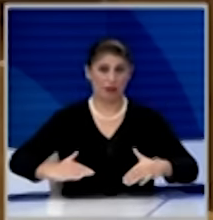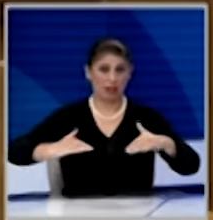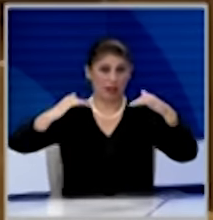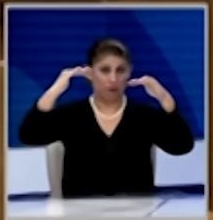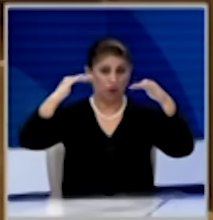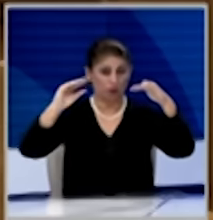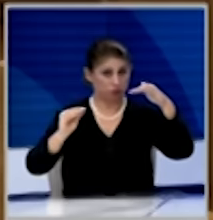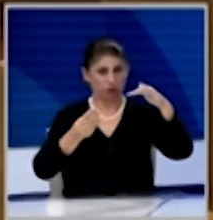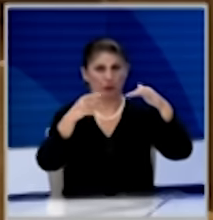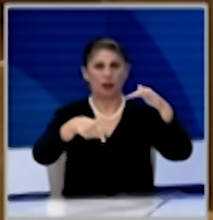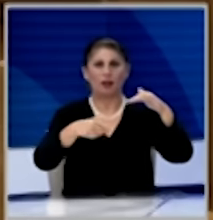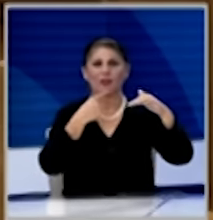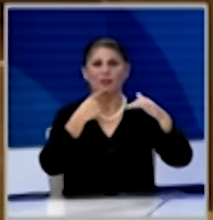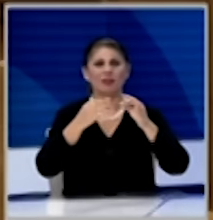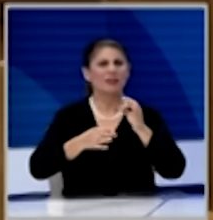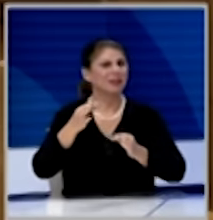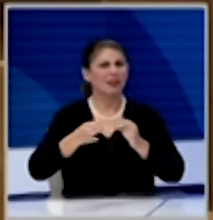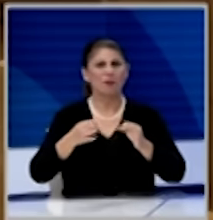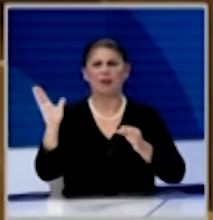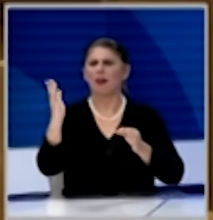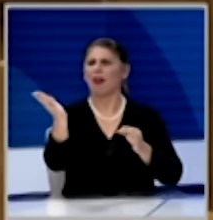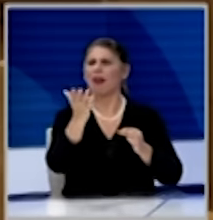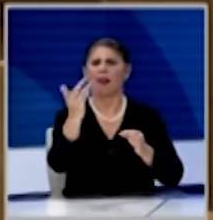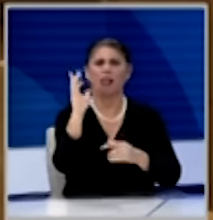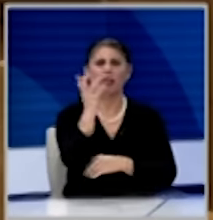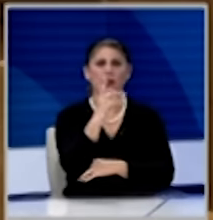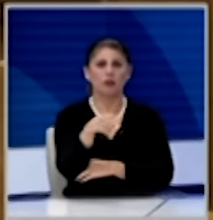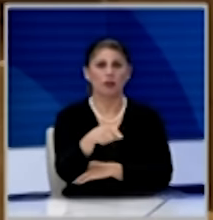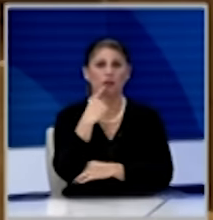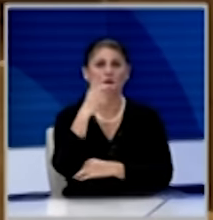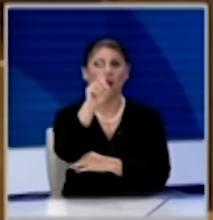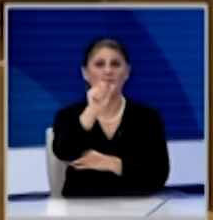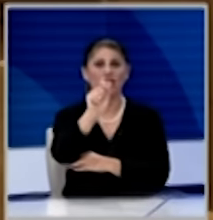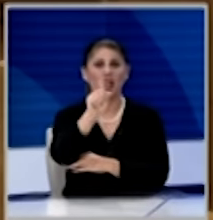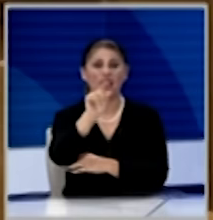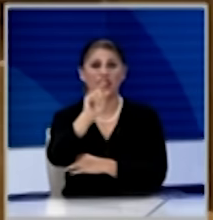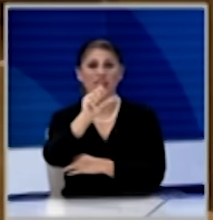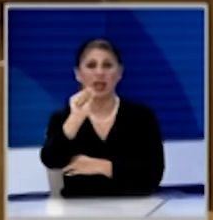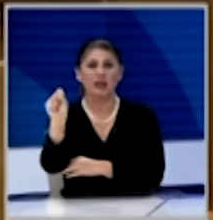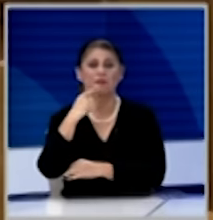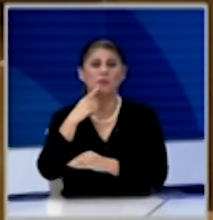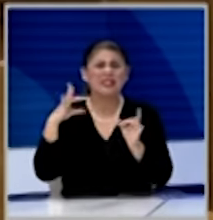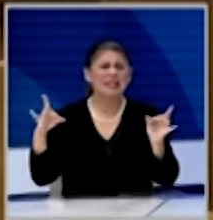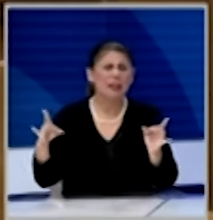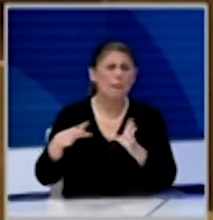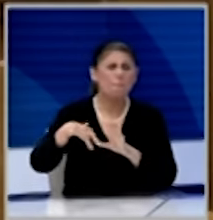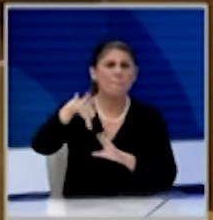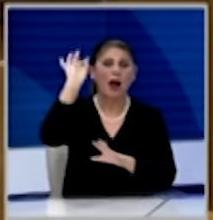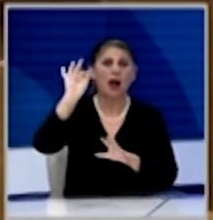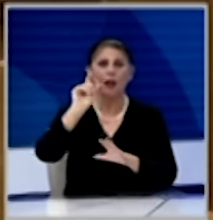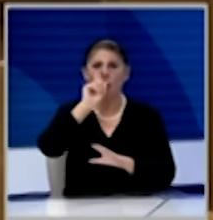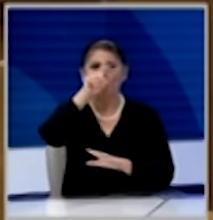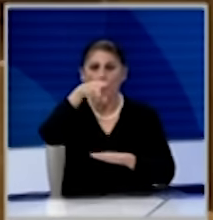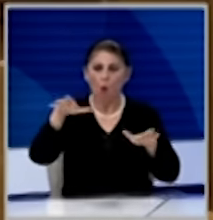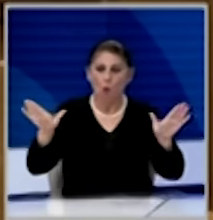εδώ δεν μιλάμε για ένα οποιοδήποτε δάσος μιλάμε για το δάσος της δαδιάς με πλήθος πολύ σπάνιων αρπακτικών